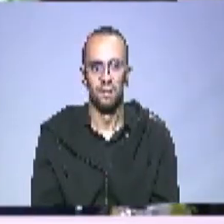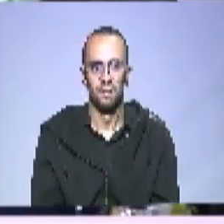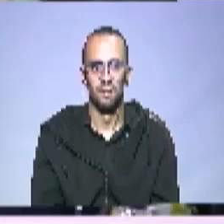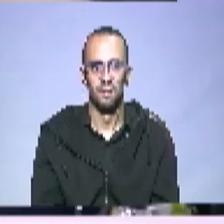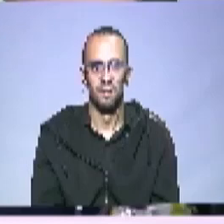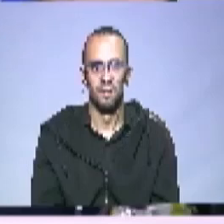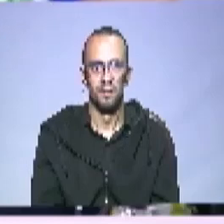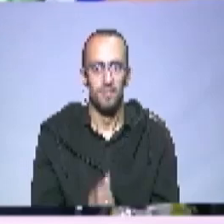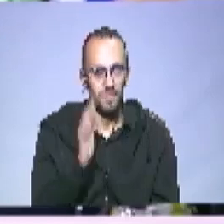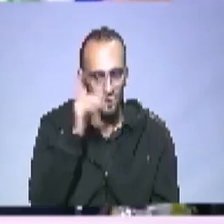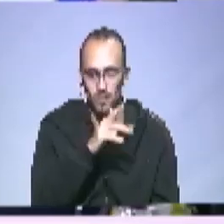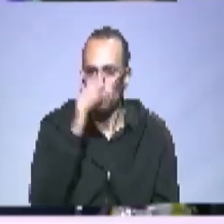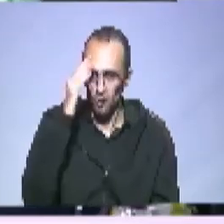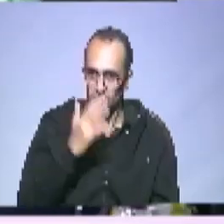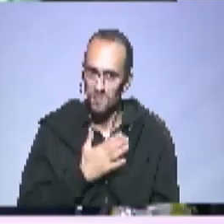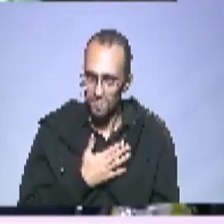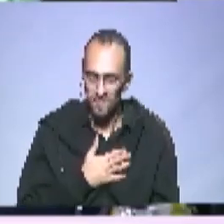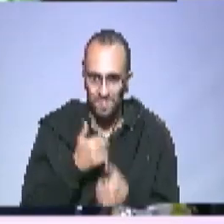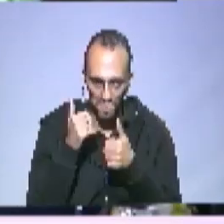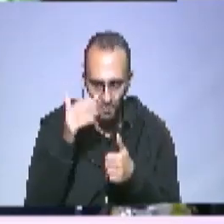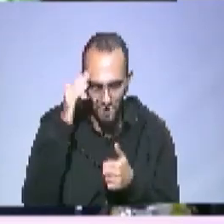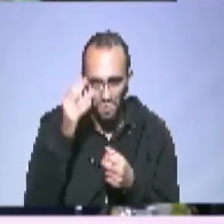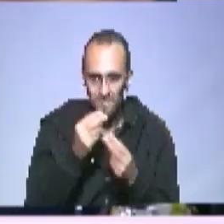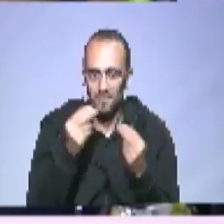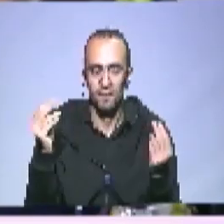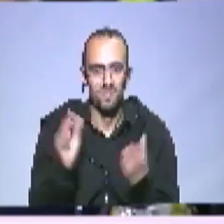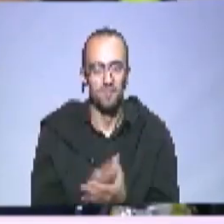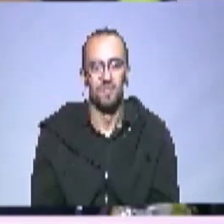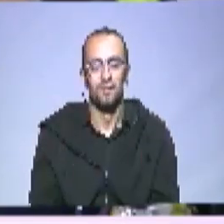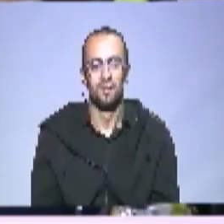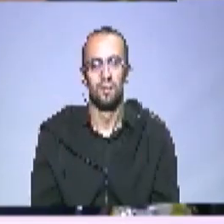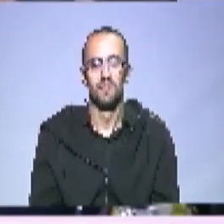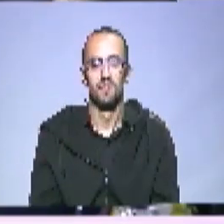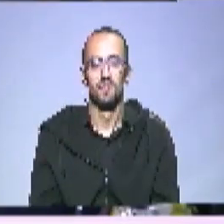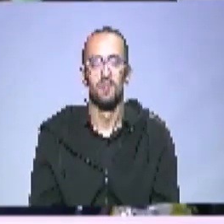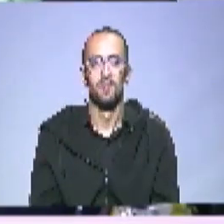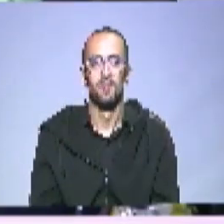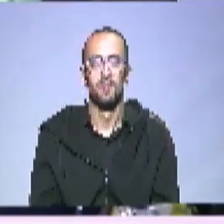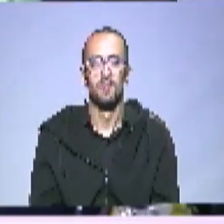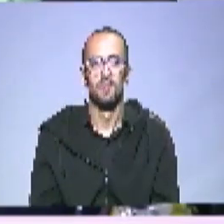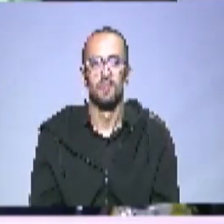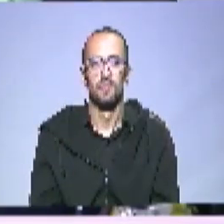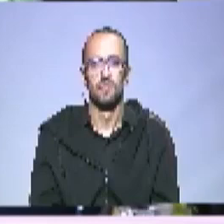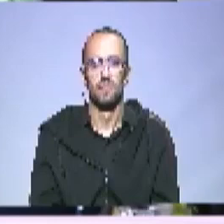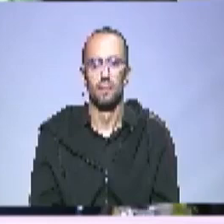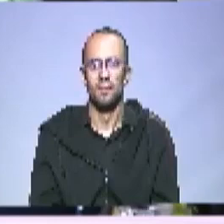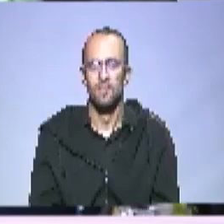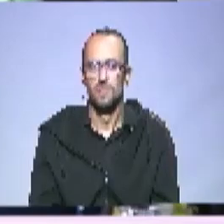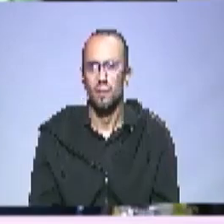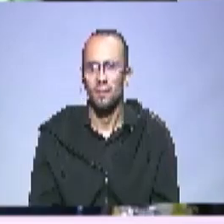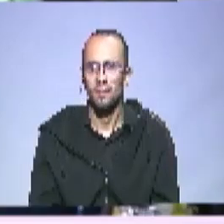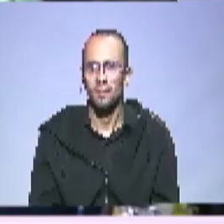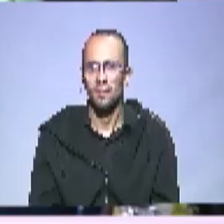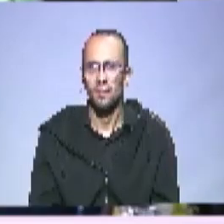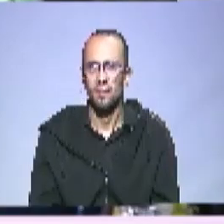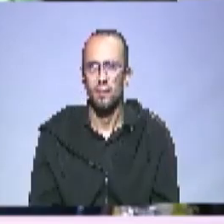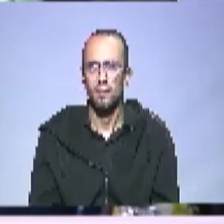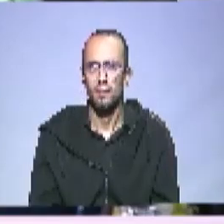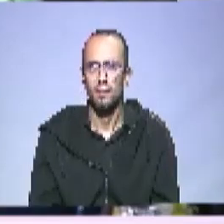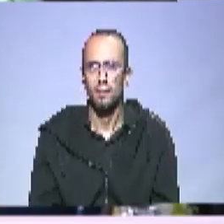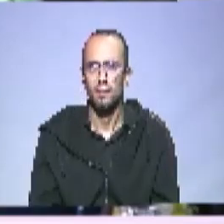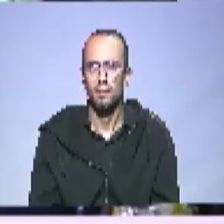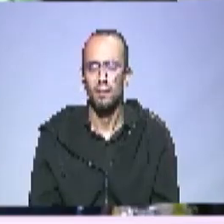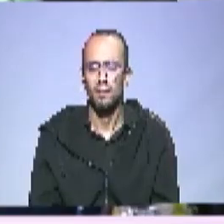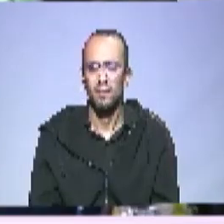تسلم ايديك. ربنا يخليك، ربنا يخليك يا حبيبي، متشكر خالص، متشكر خالص. عايز تقول لي وصفه الملوخيه الخضراء